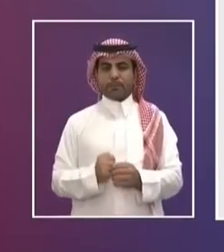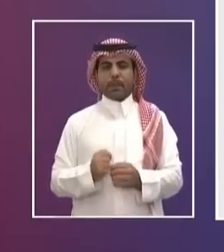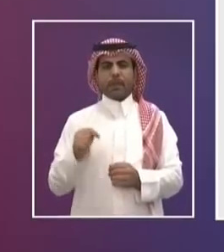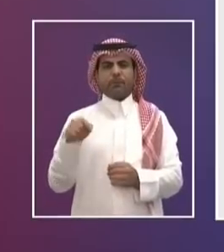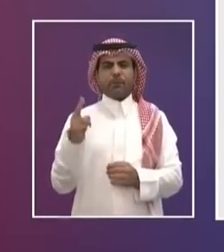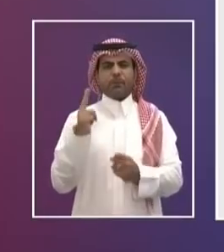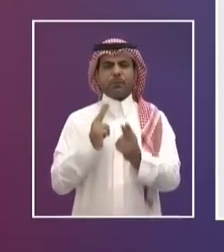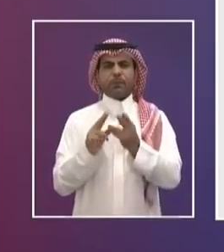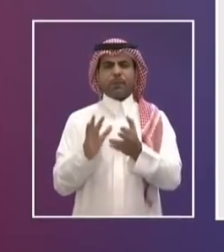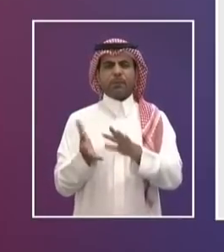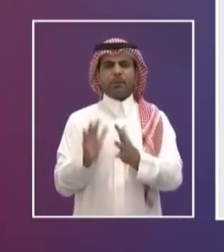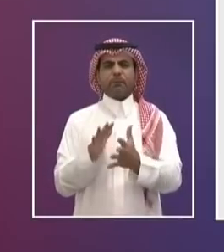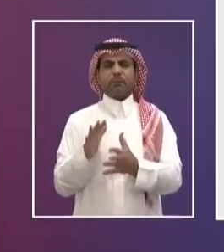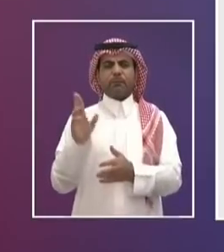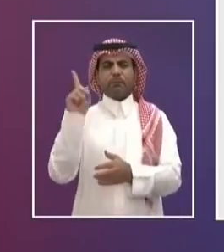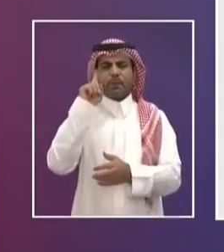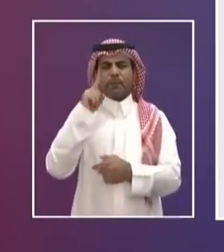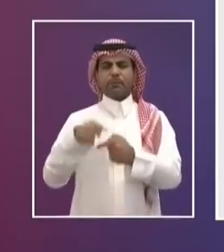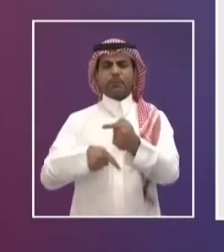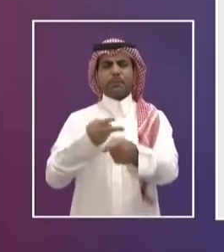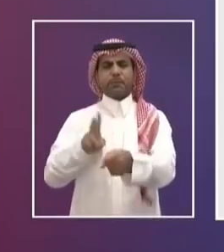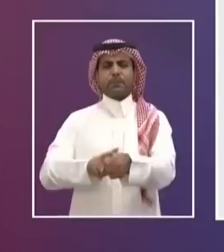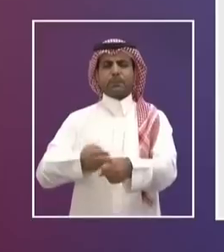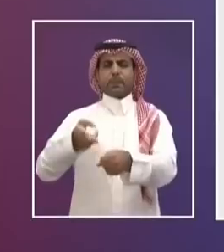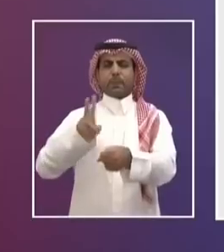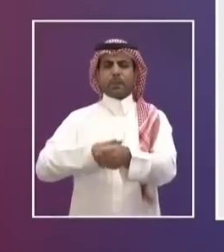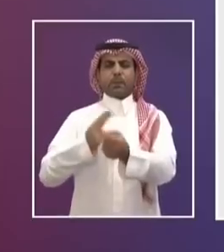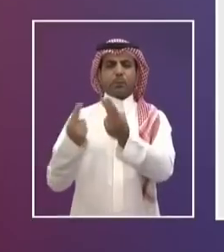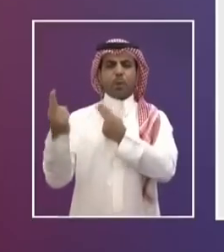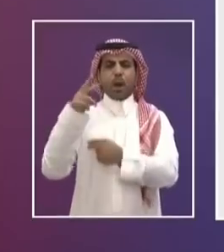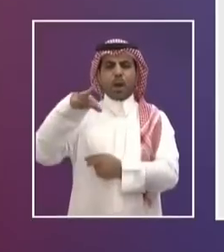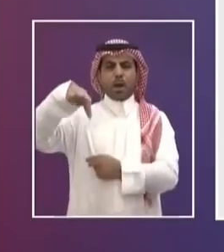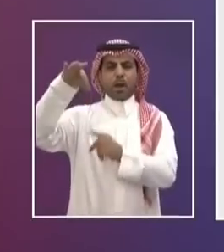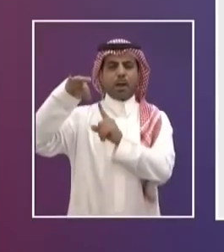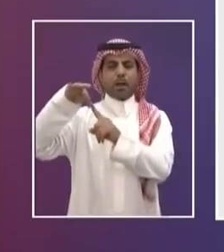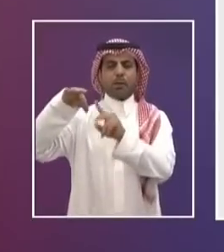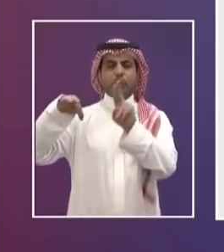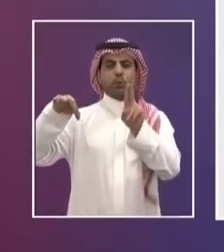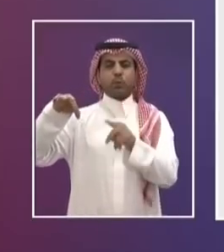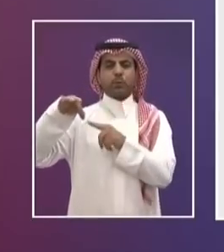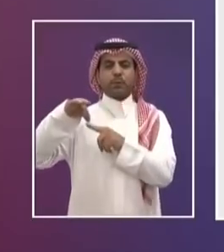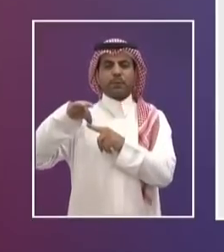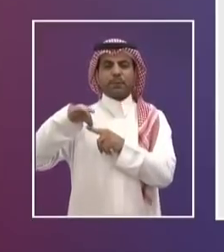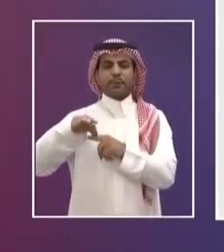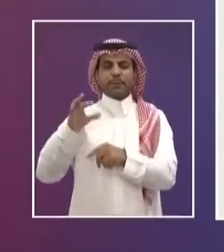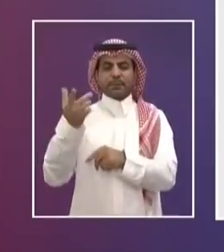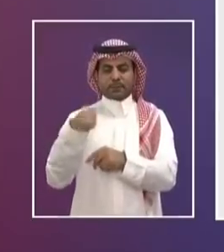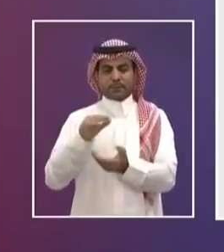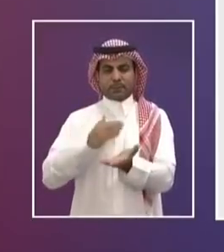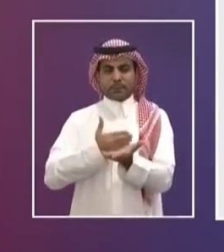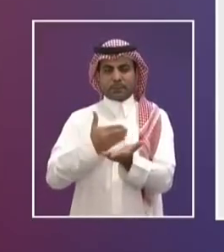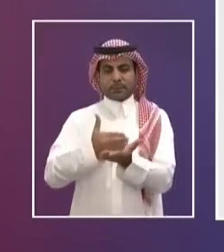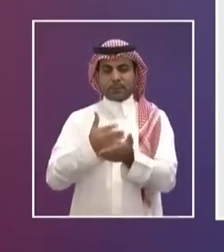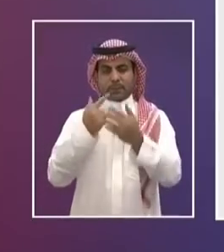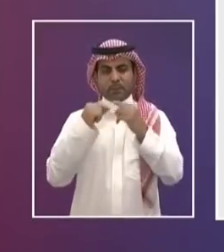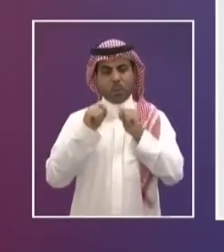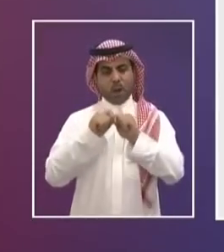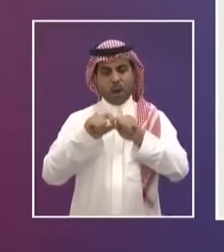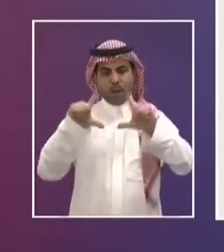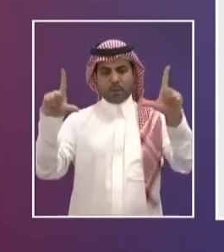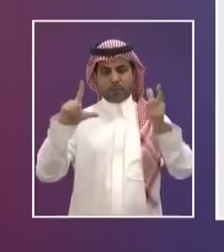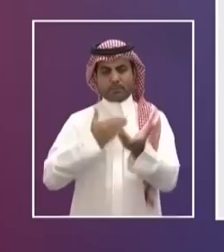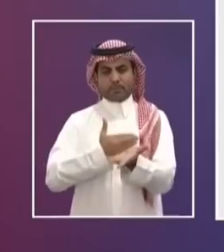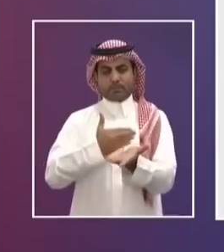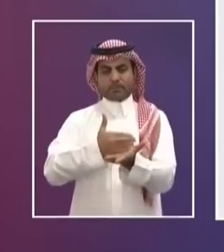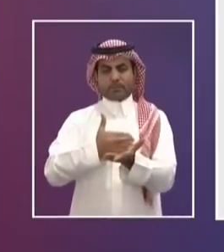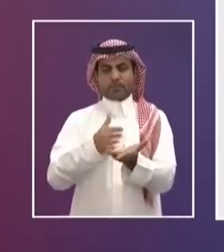هنالك تساؤل، وحقيقة هذا التساؤل يتكرر ومهم جدا أن نشير إليه بطريقة واضحة تصل بإذن الله